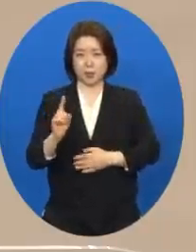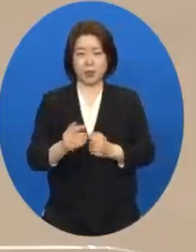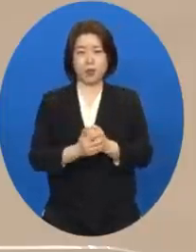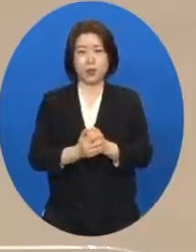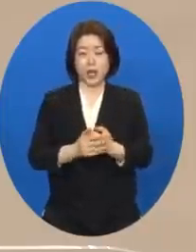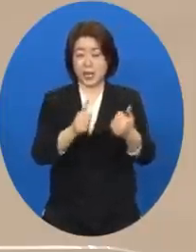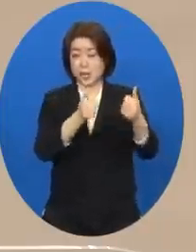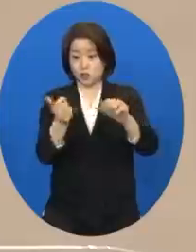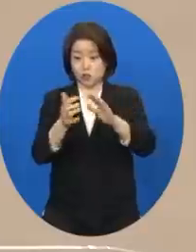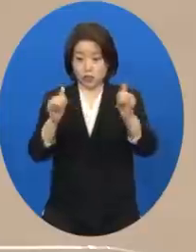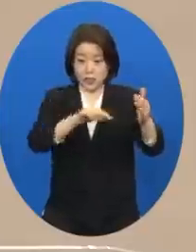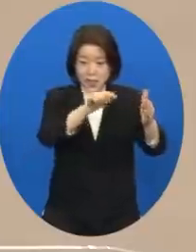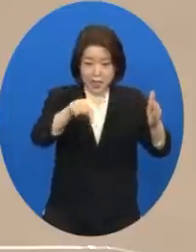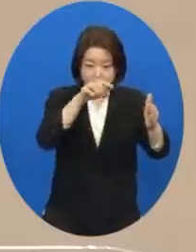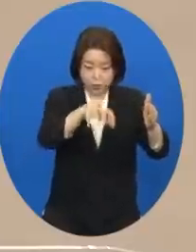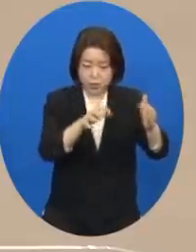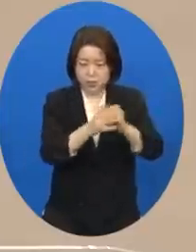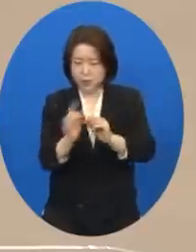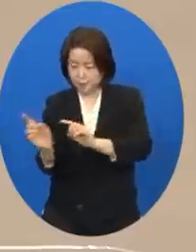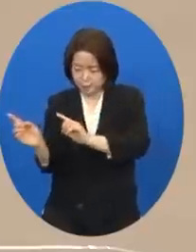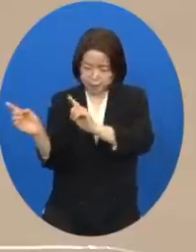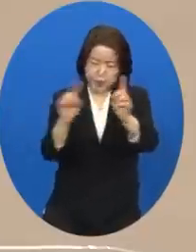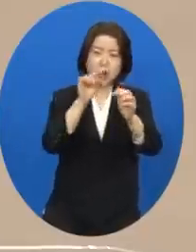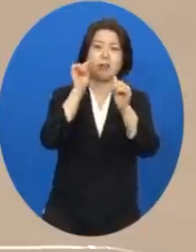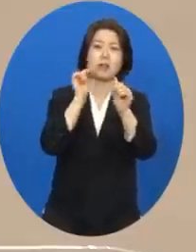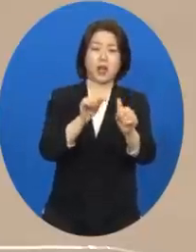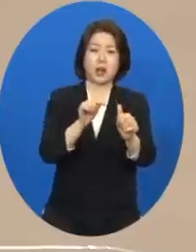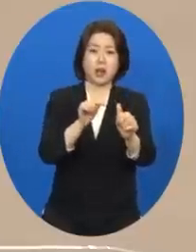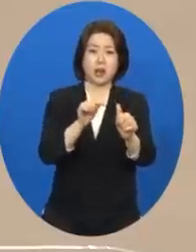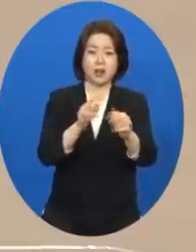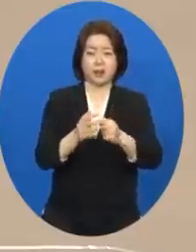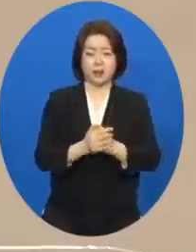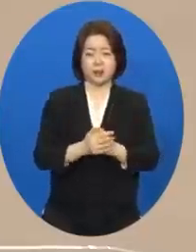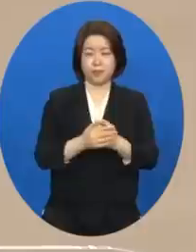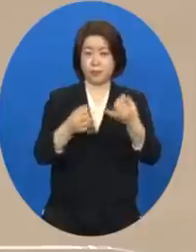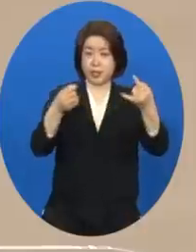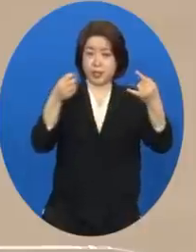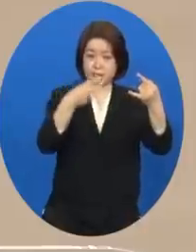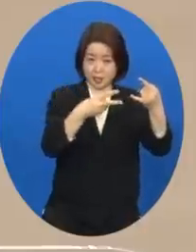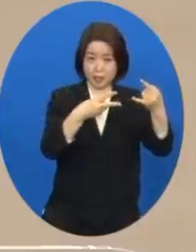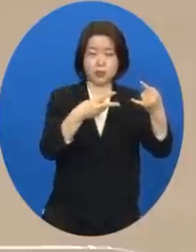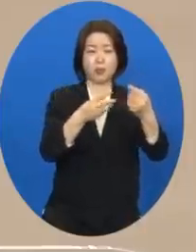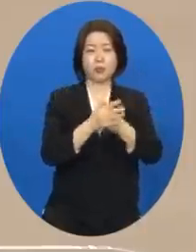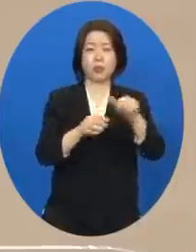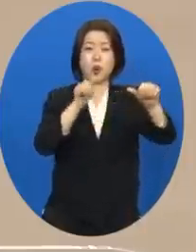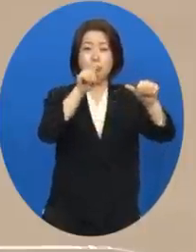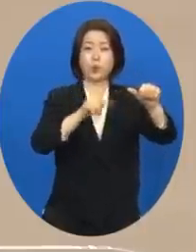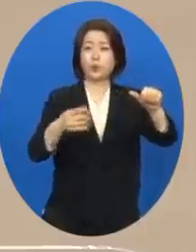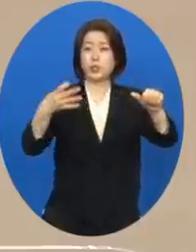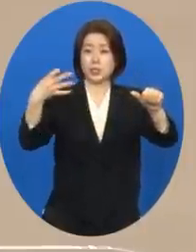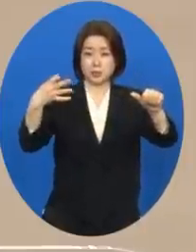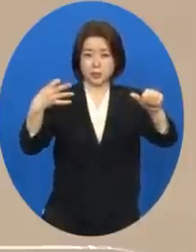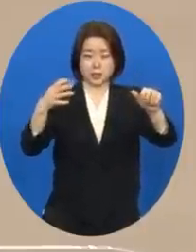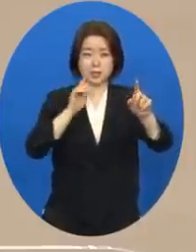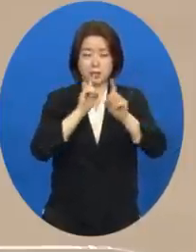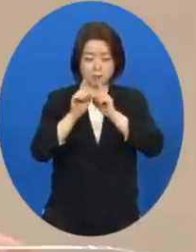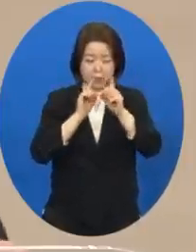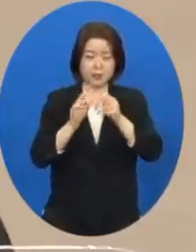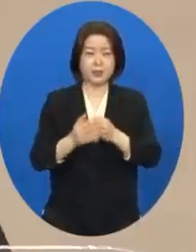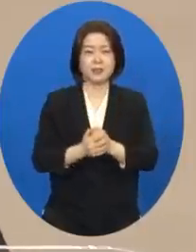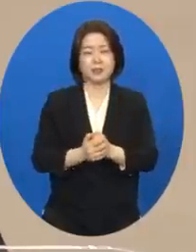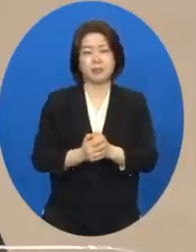죽은 자들 가운데서 일어나라 아는거 에베소서 5장 14절 말씀이에요